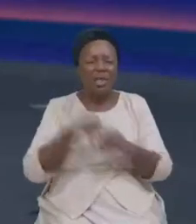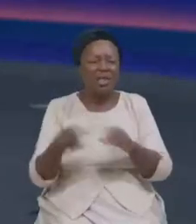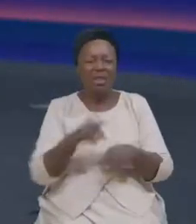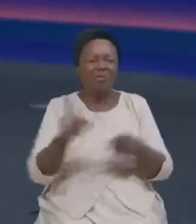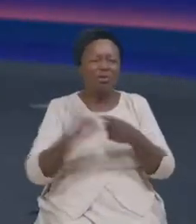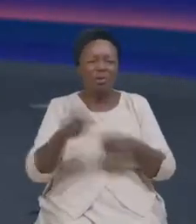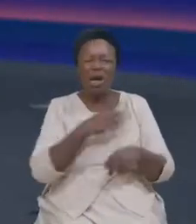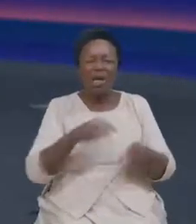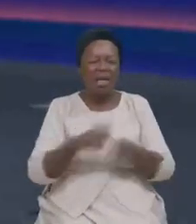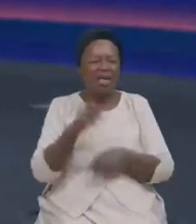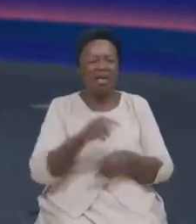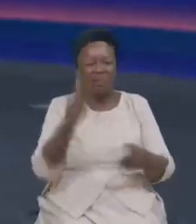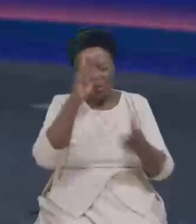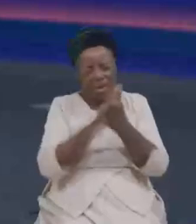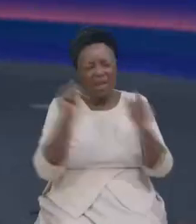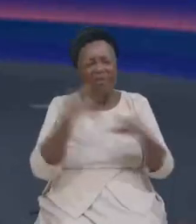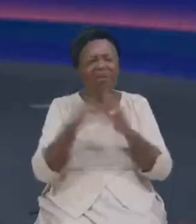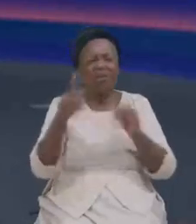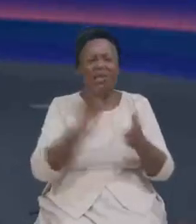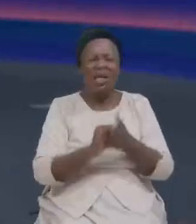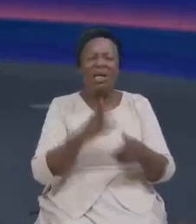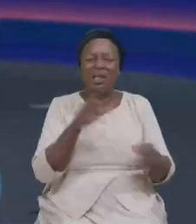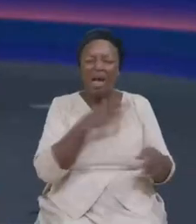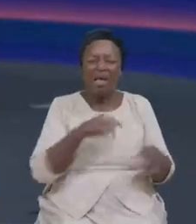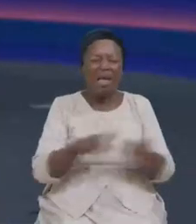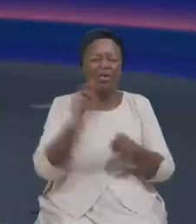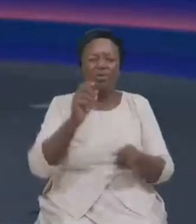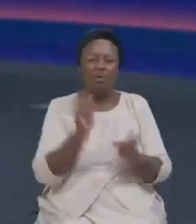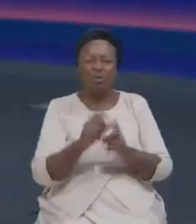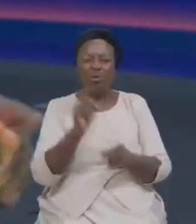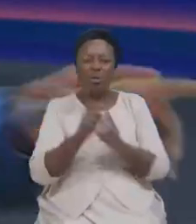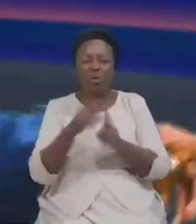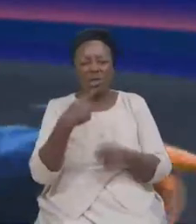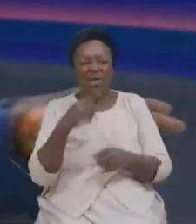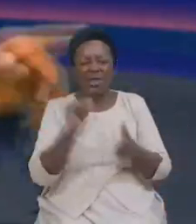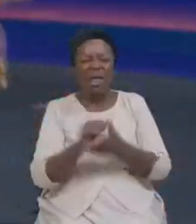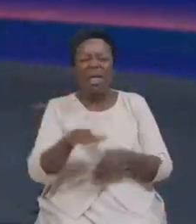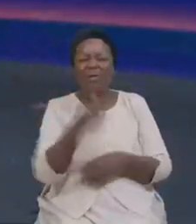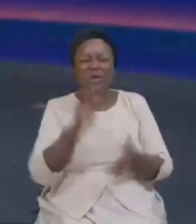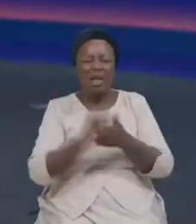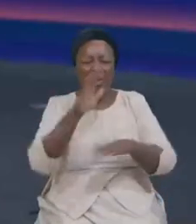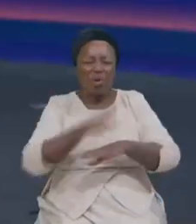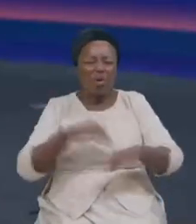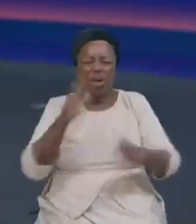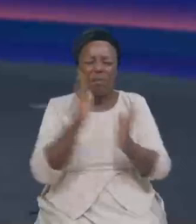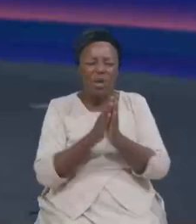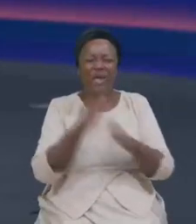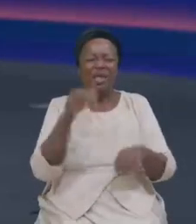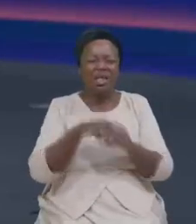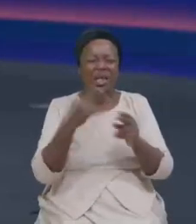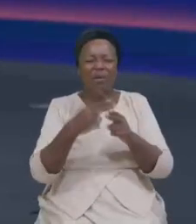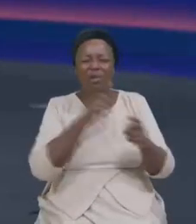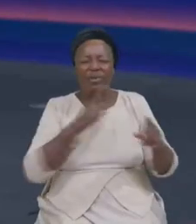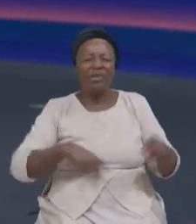quiconque invoquera le nom du Seigneur sera sauvé, que tu vas l'accomplir pour chaque